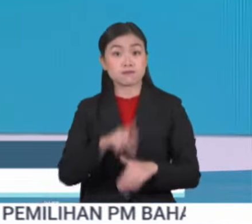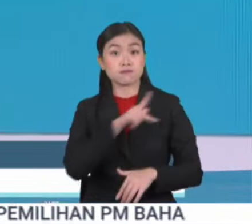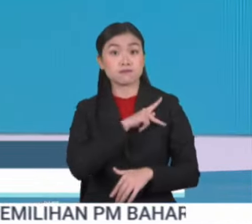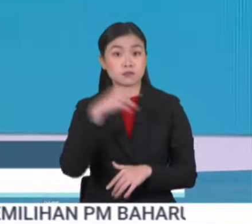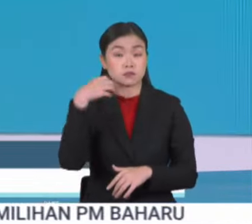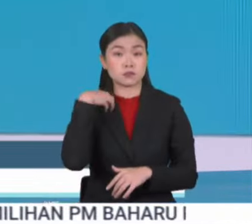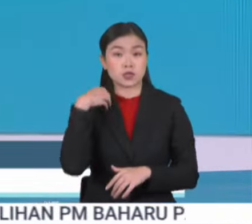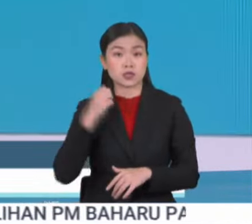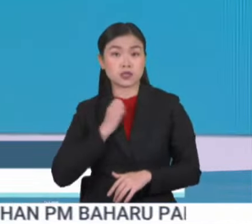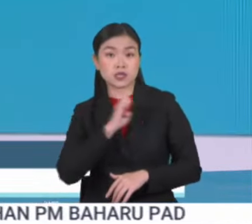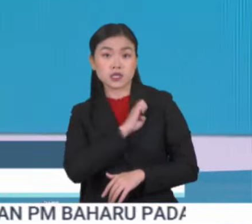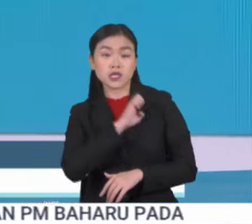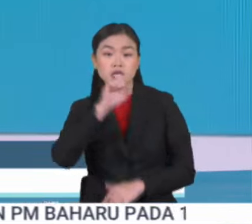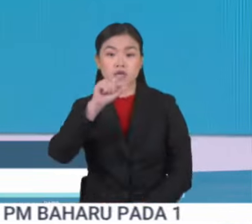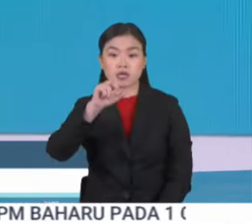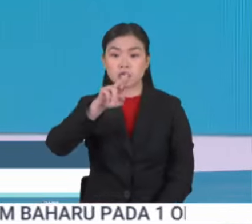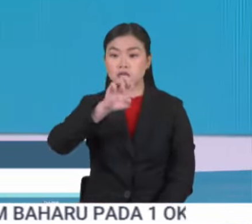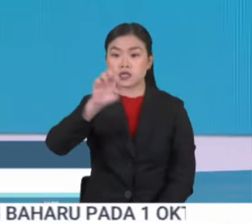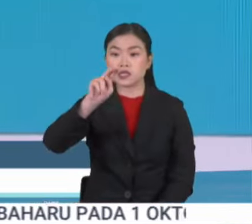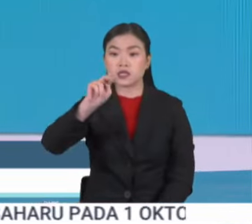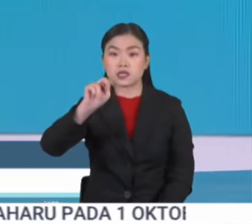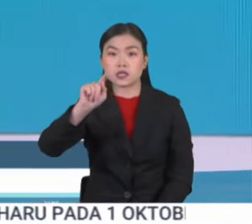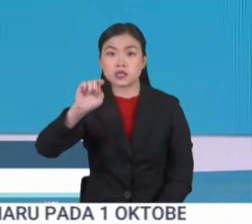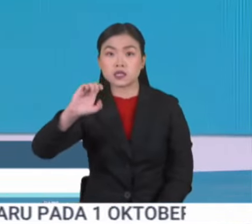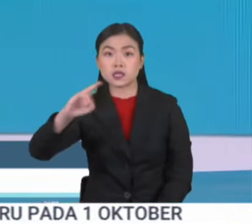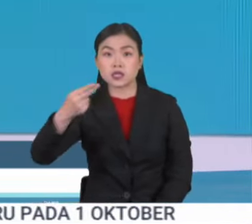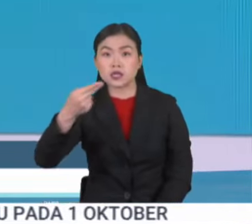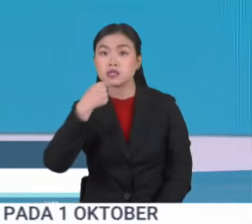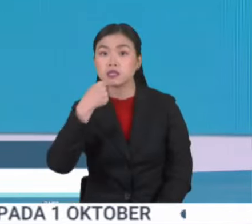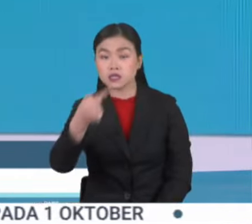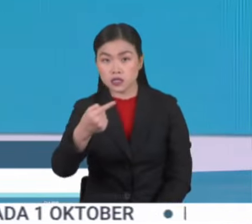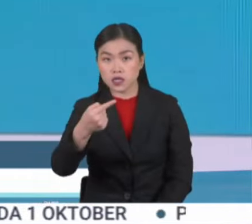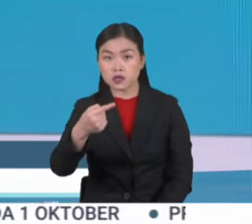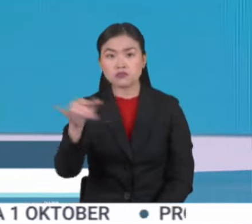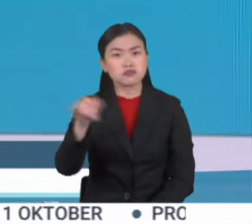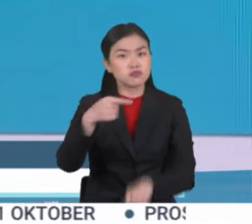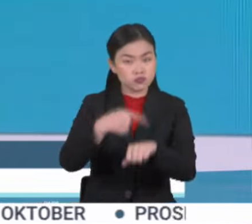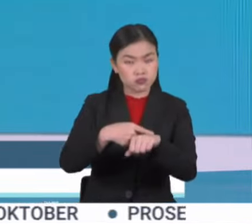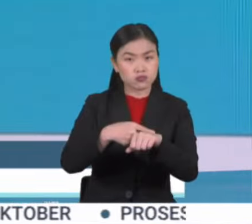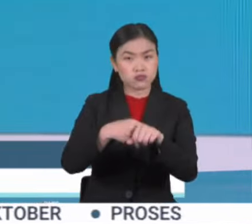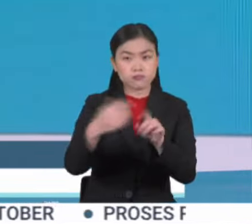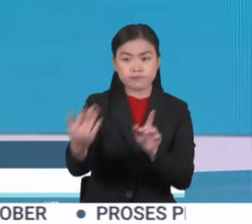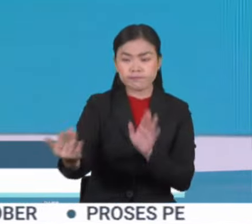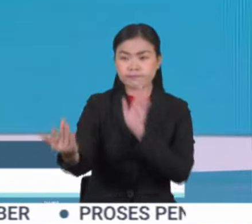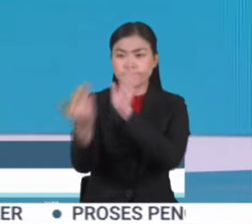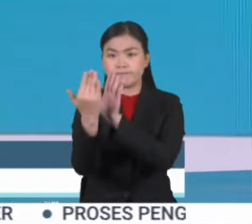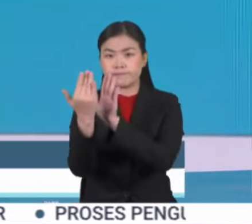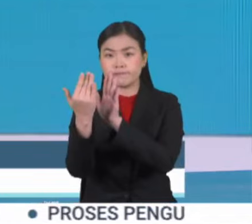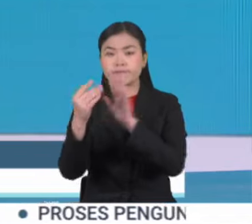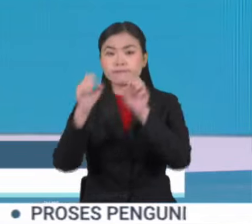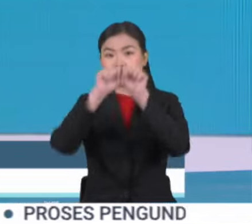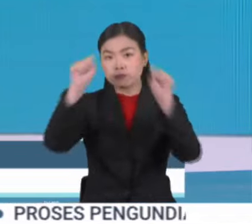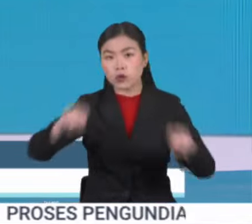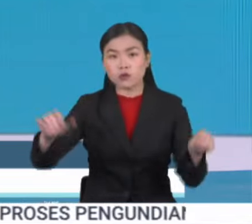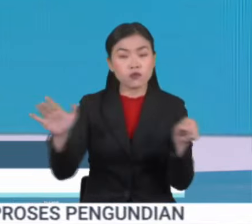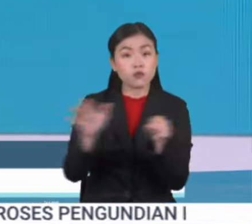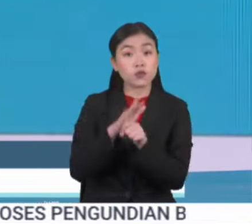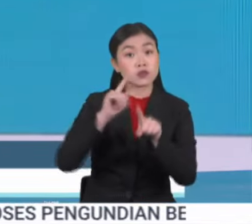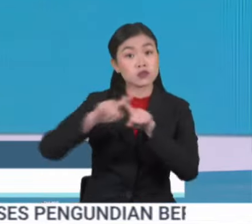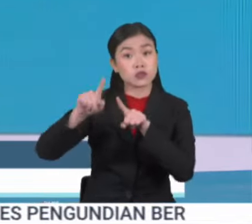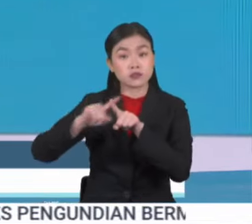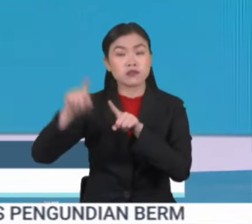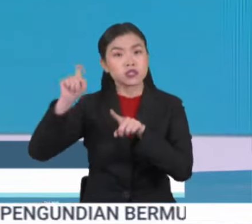Pegawai Eksekutif Green Tech Ideas Lab Sdn Bhd, Elina Jani berkata, pada masa sama pendekatan sistematik dan menyeluruh pelbagai